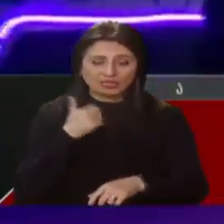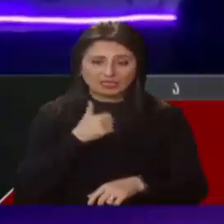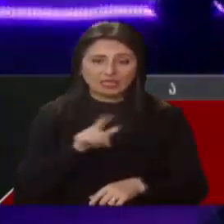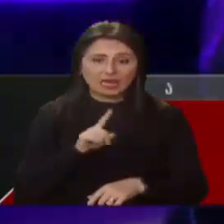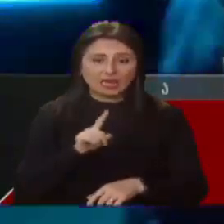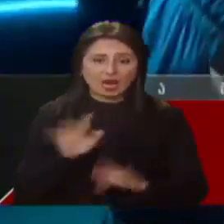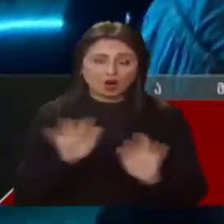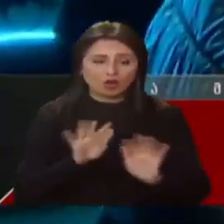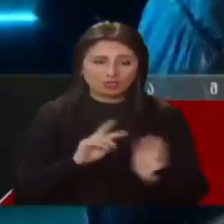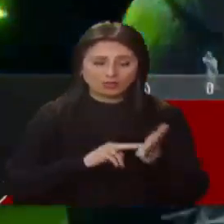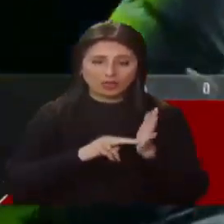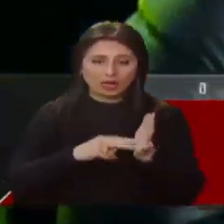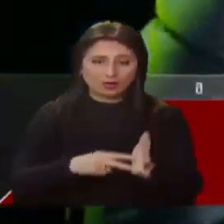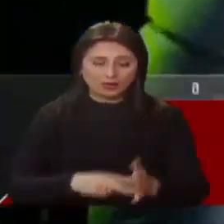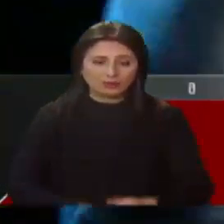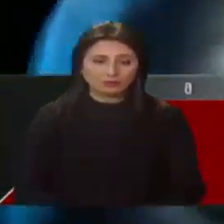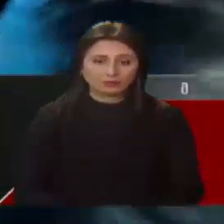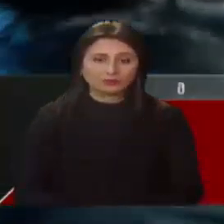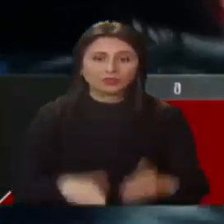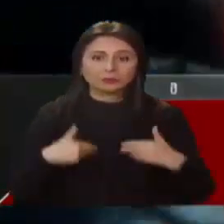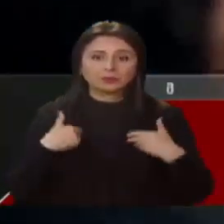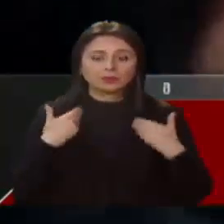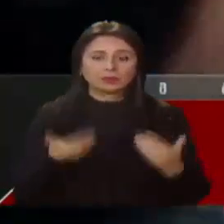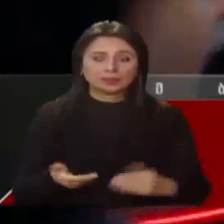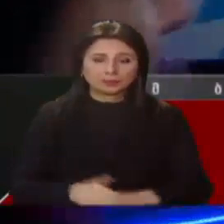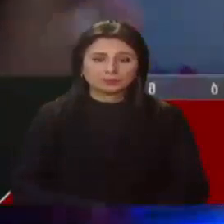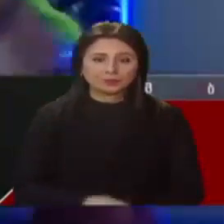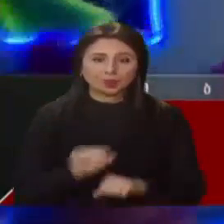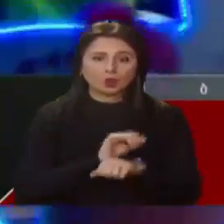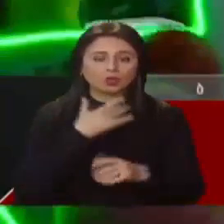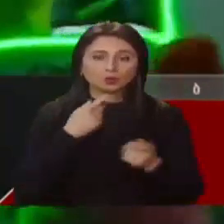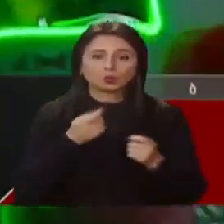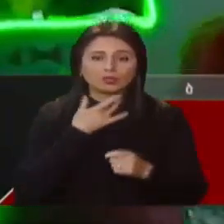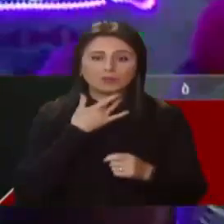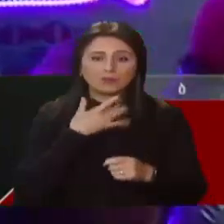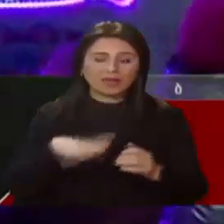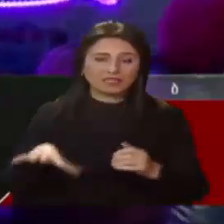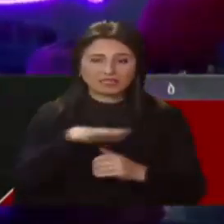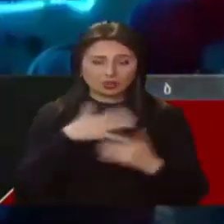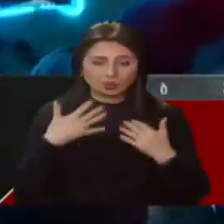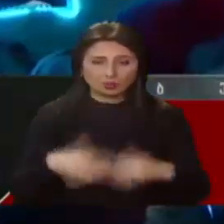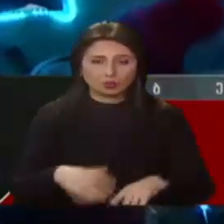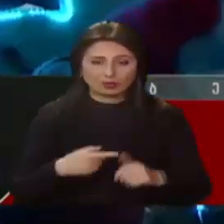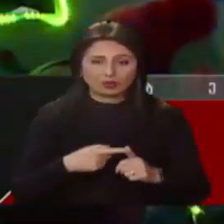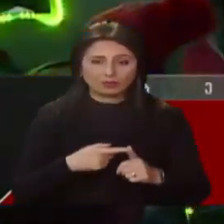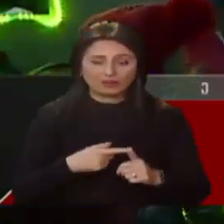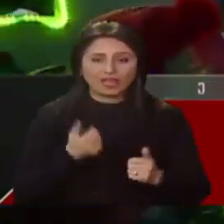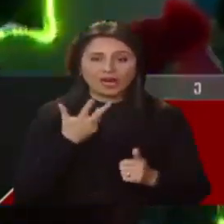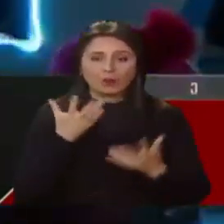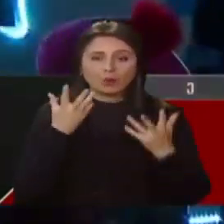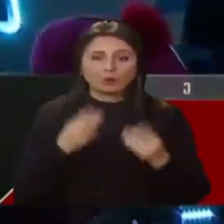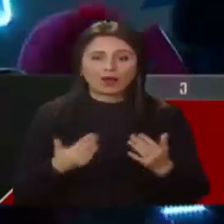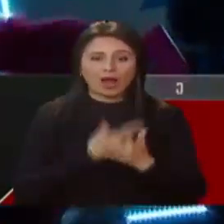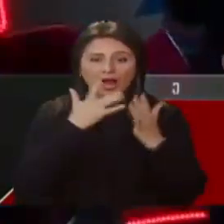და რა ღონისძიებებია დაგეგმილი? მოგესალმებით. გორის მუნიციპალიტეტის მერიის ტერიტორიაზე უკვე რამოდენიმე